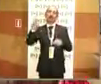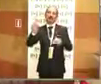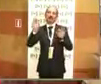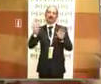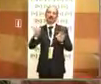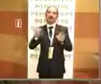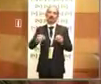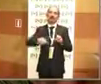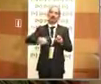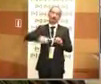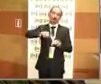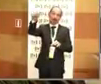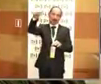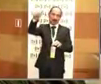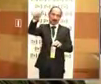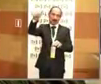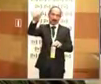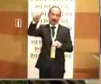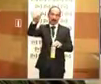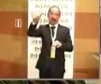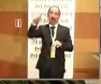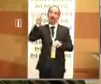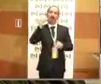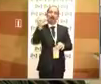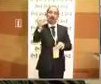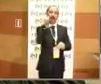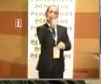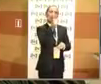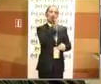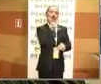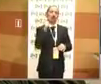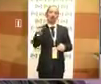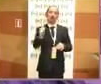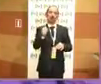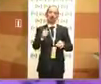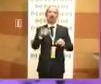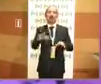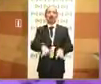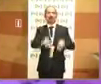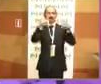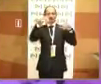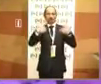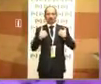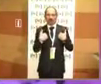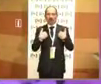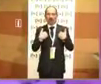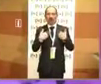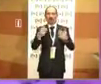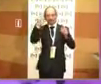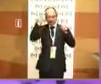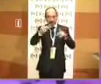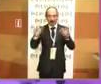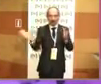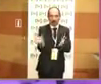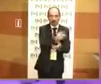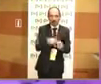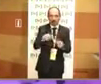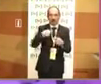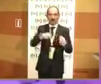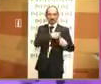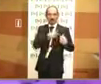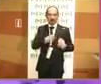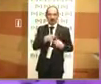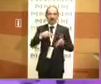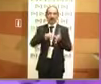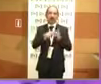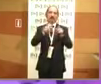è innanzitutto per ciascuno di noi, cominciando dal sottoscritto, e sappiamo tutti nel nostro cuore